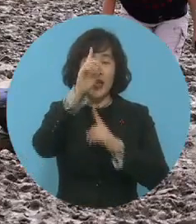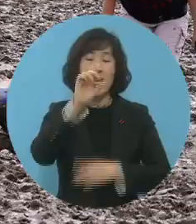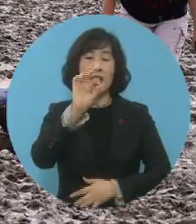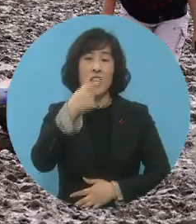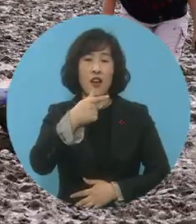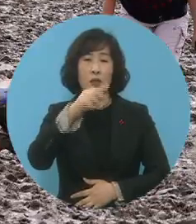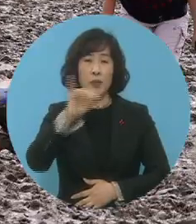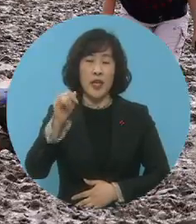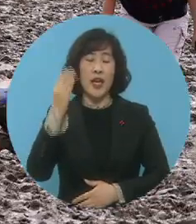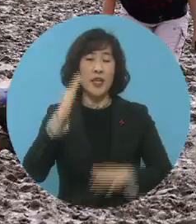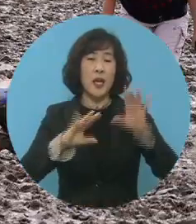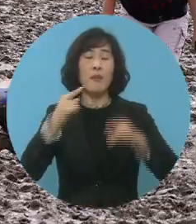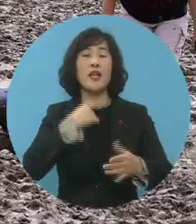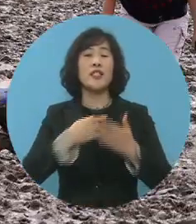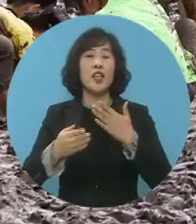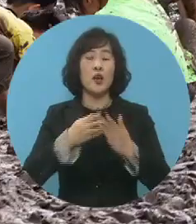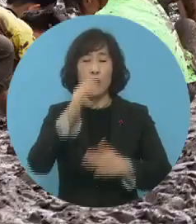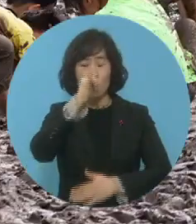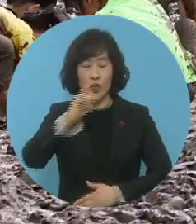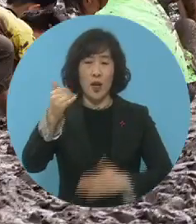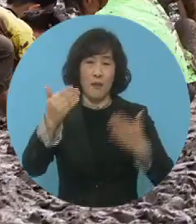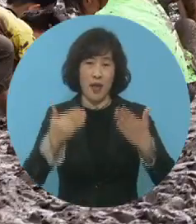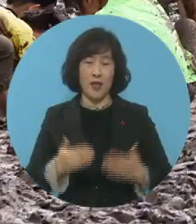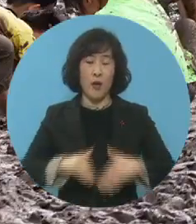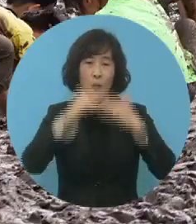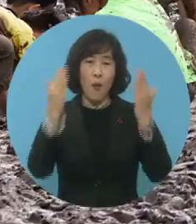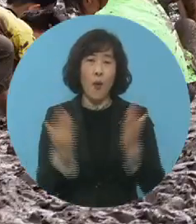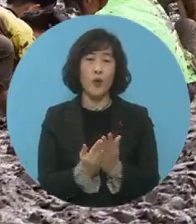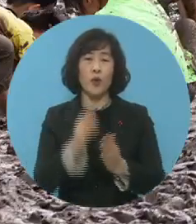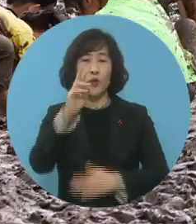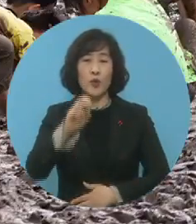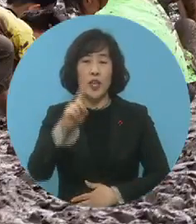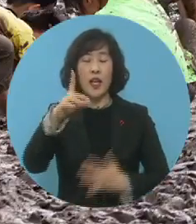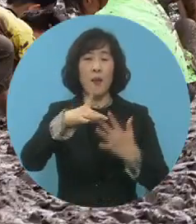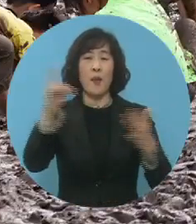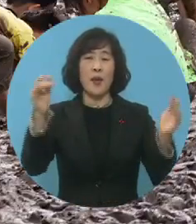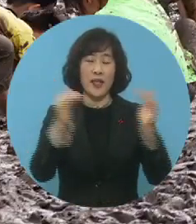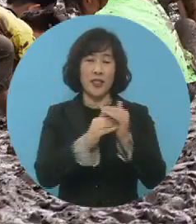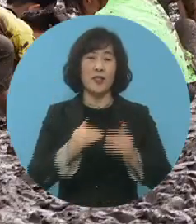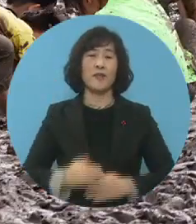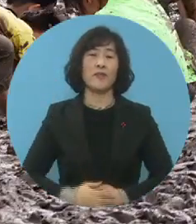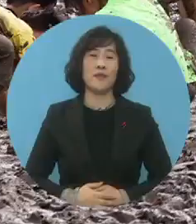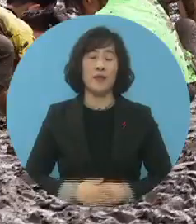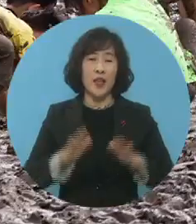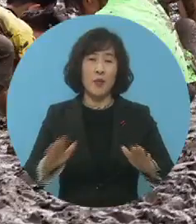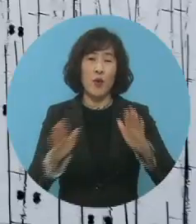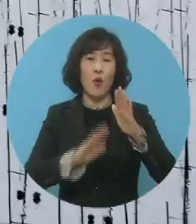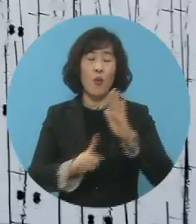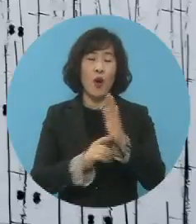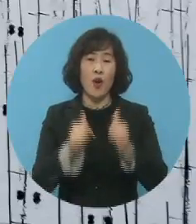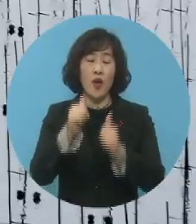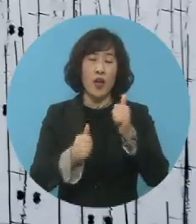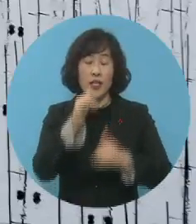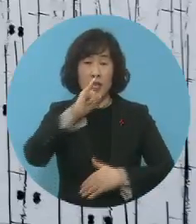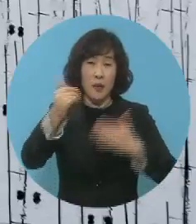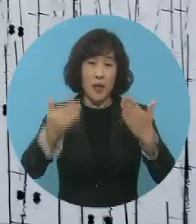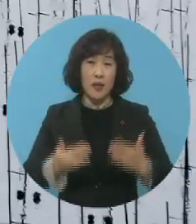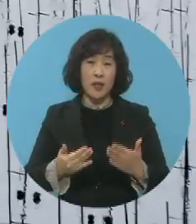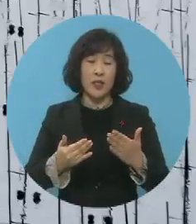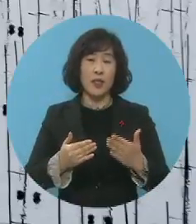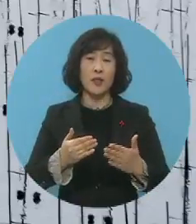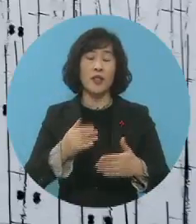모습을 담은 이현미 씨의 갯벌 체험이 우수상을 받는 등 모두 21점이 뽑혔습니다. 이번